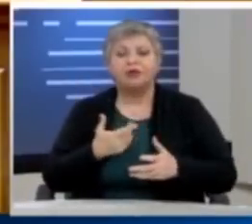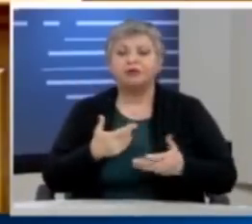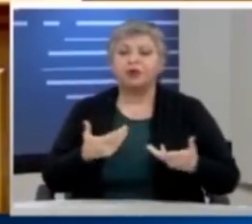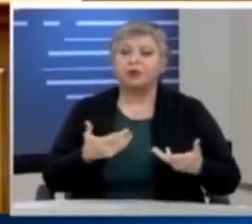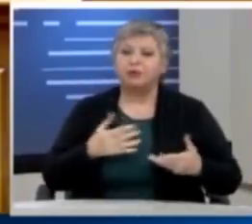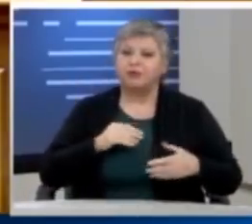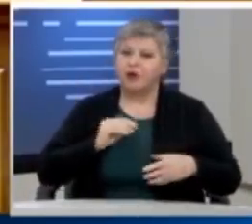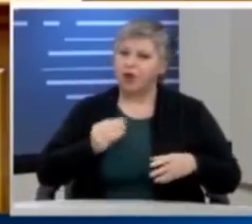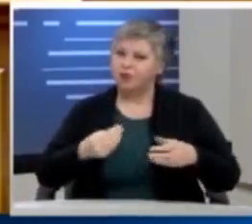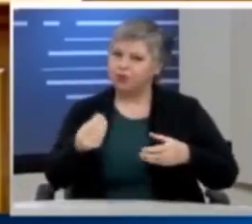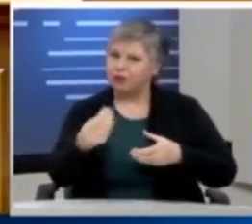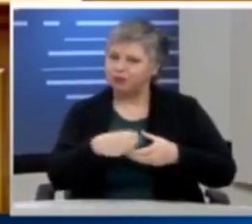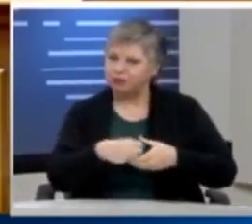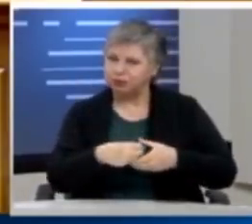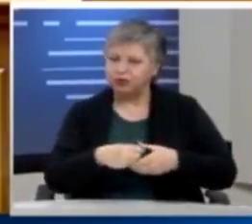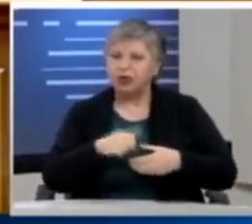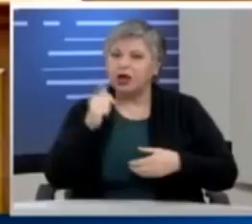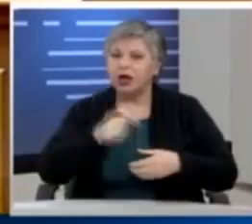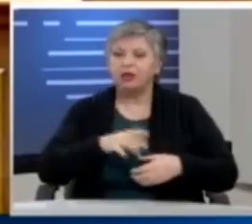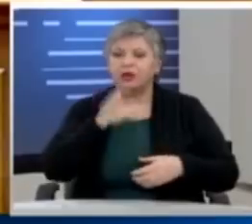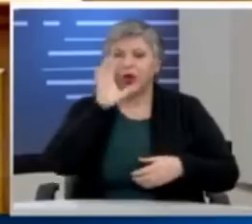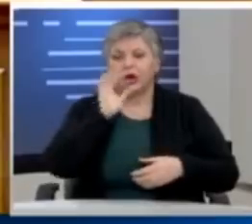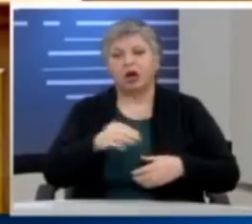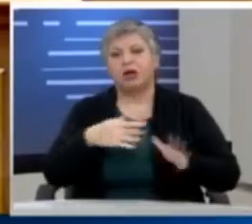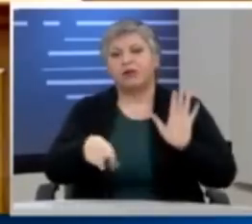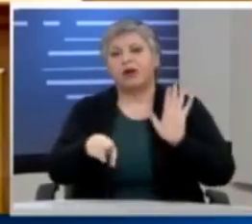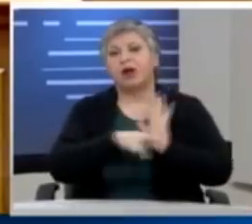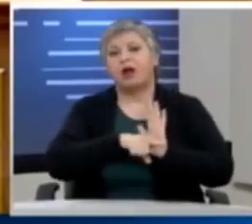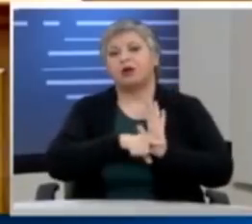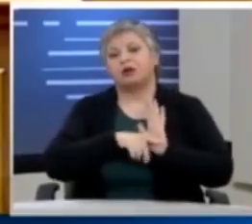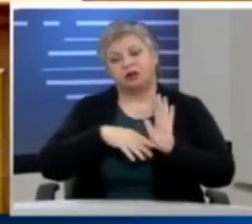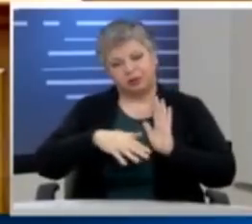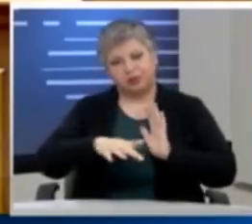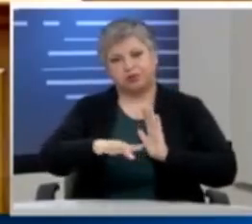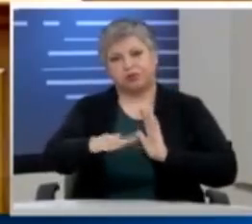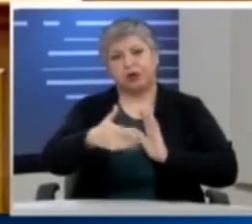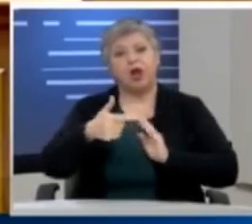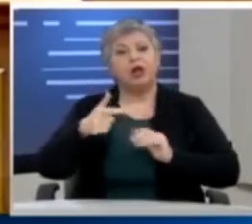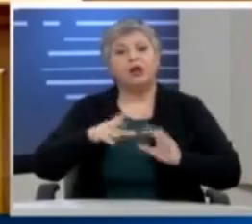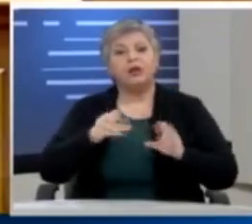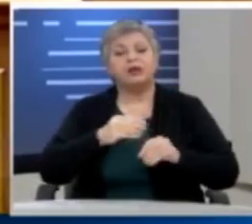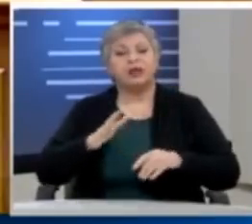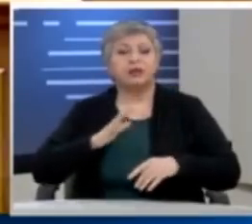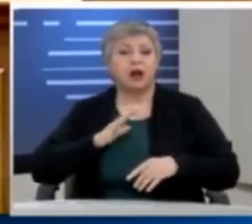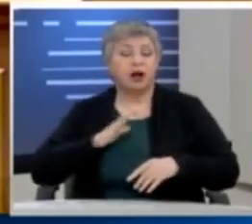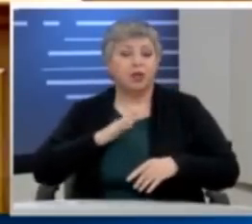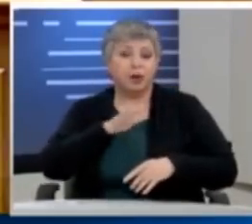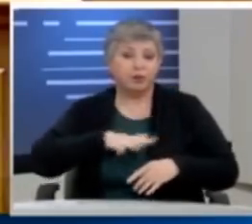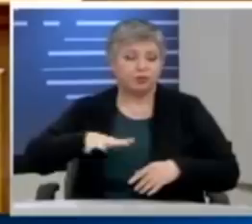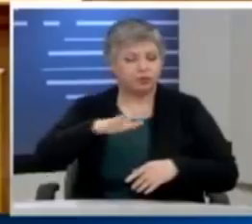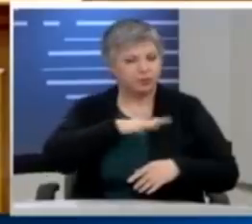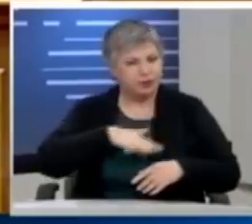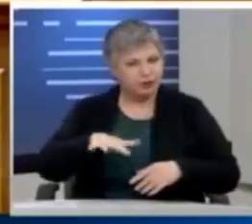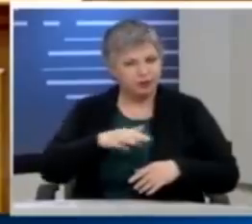ιμπεριαλιστικά σχέδια, σηματοδοτεί γενικότερα αρνητικές εξελίξεις για τους λαούς της περιοχής, ταυτόχρονα και ενώ